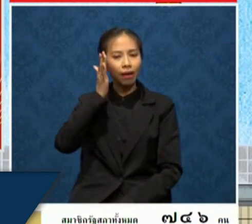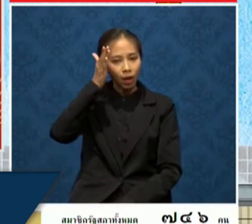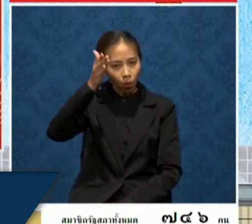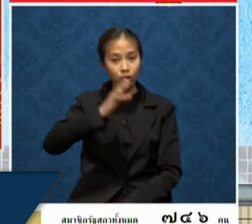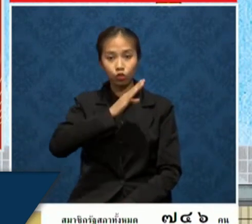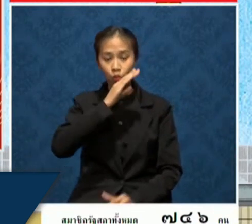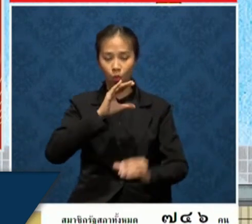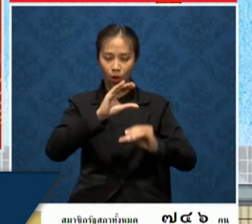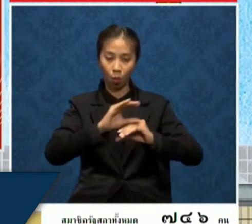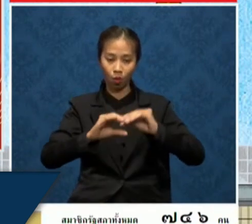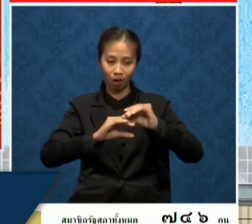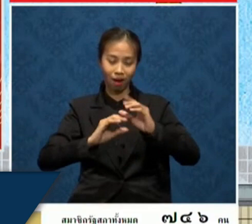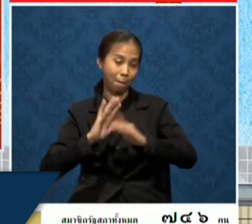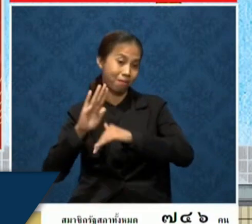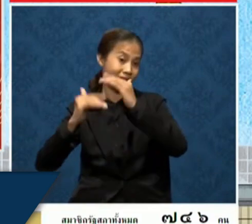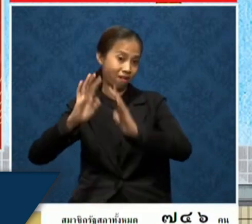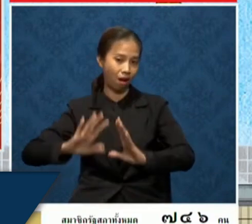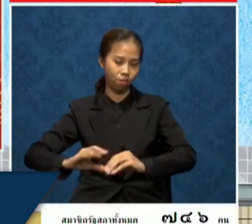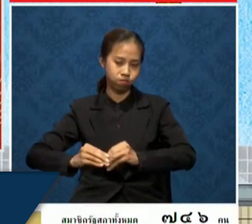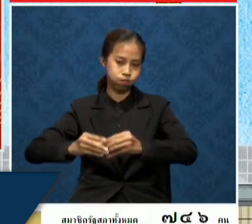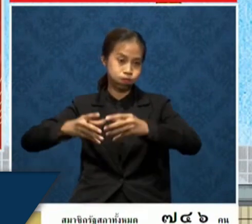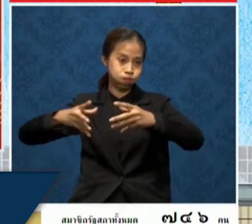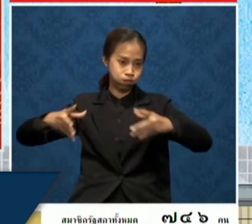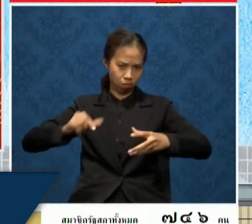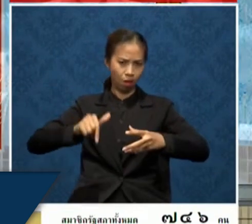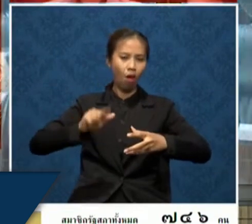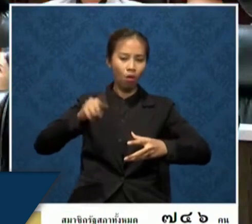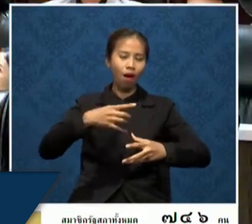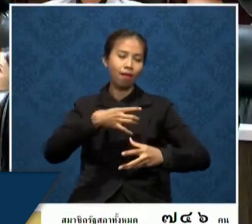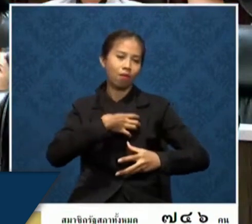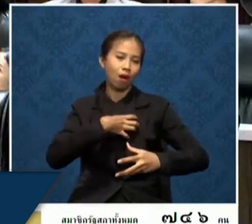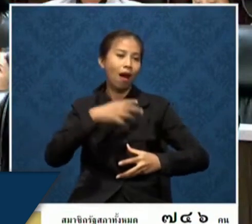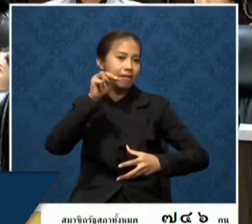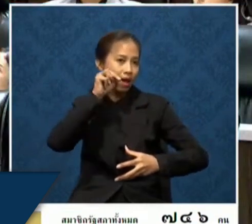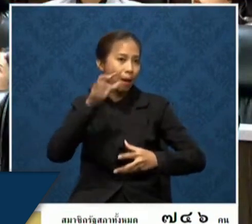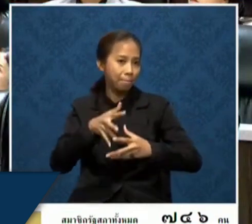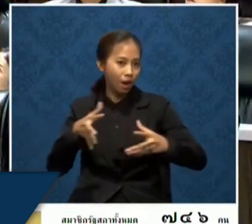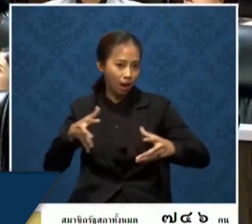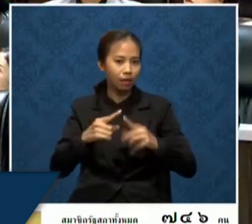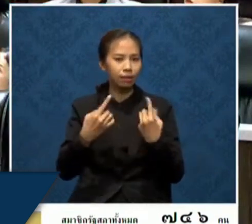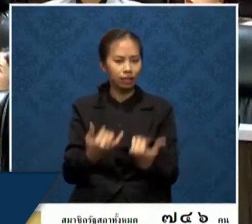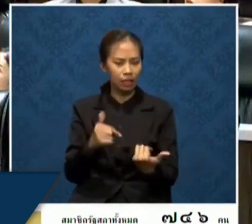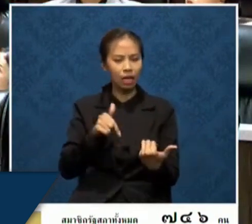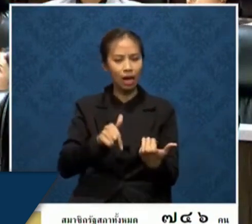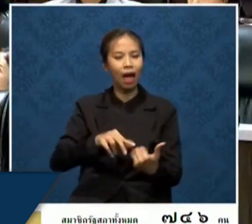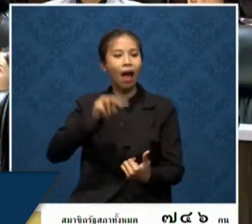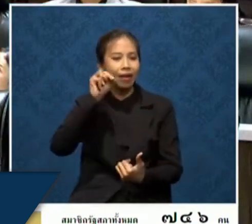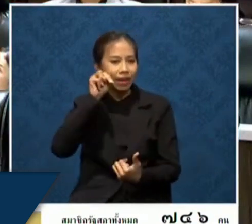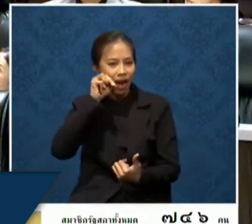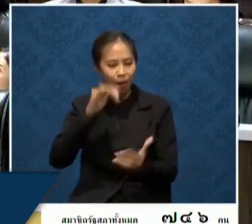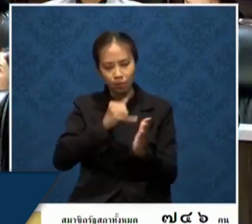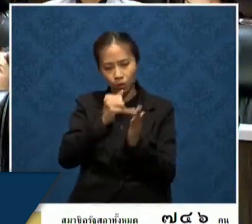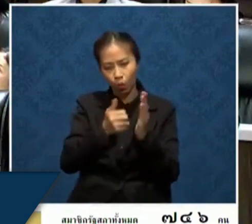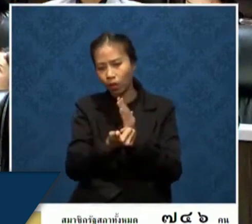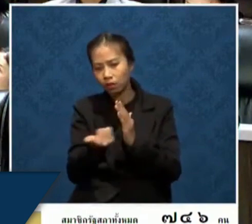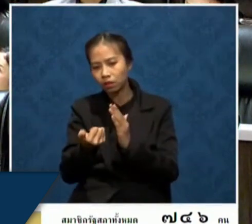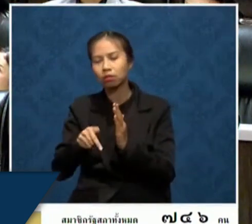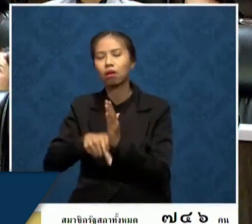การ EC พัฒนาขึ้นยิ่งต้องการใช้น้ำมากขึ้นทุกวันนี้ถึงขนาดต้องดึงน้ำจากจังหวัดอื่นๆนอก EC เช่นจัน